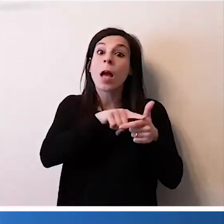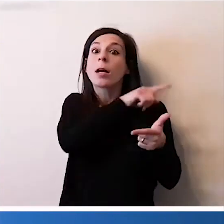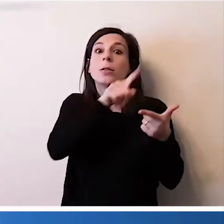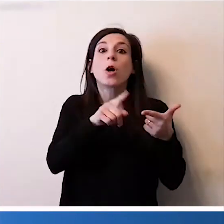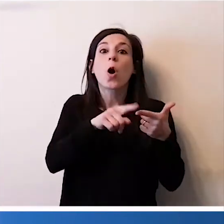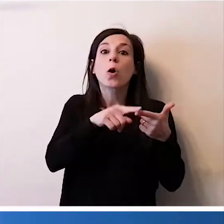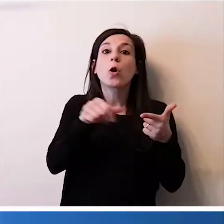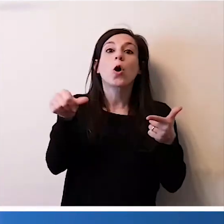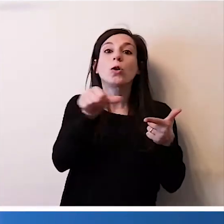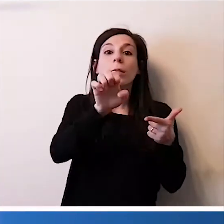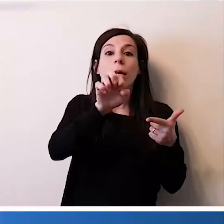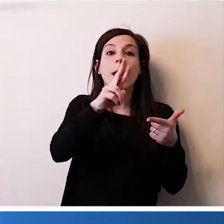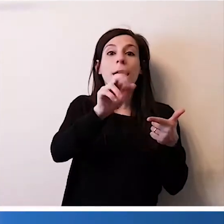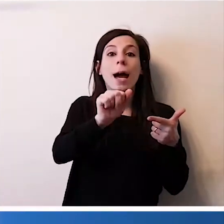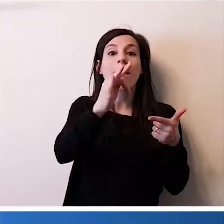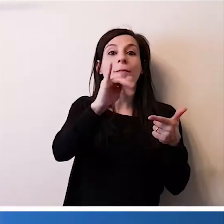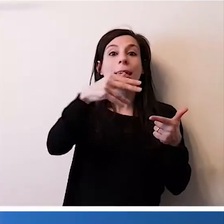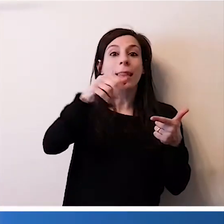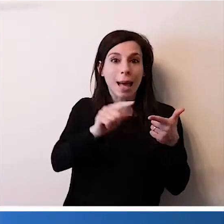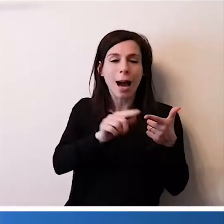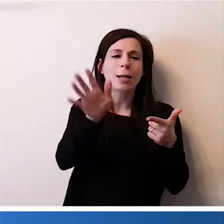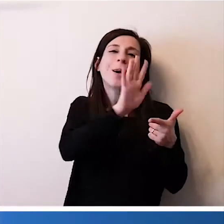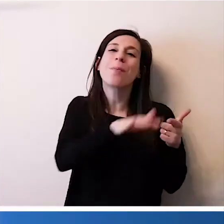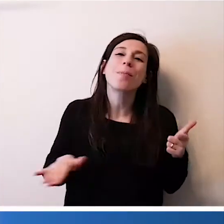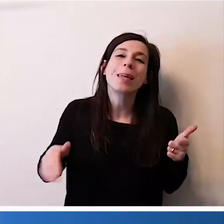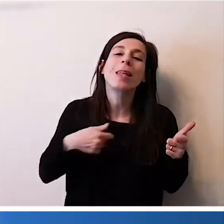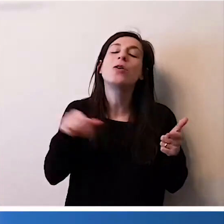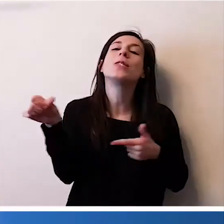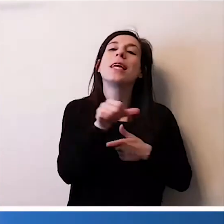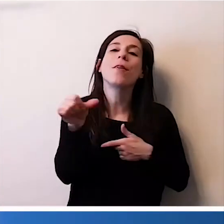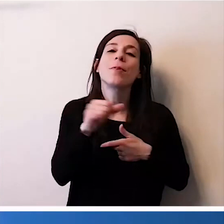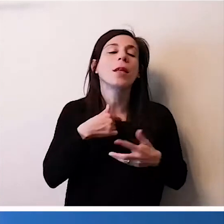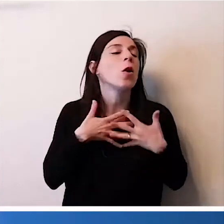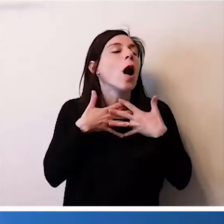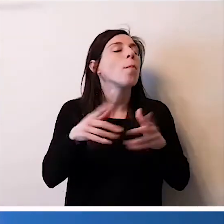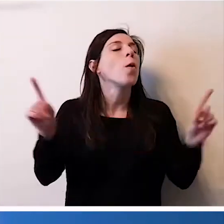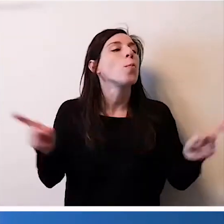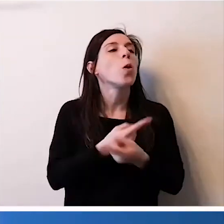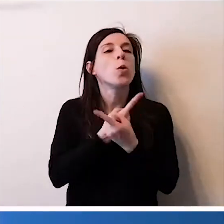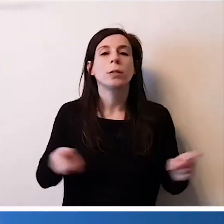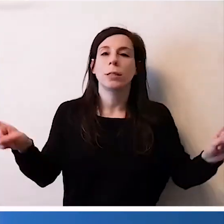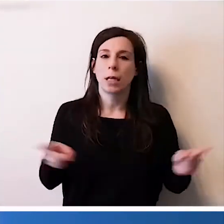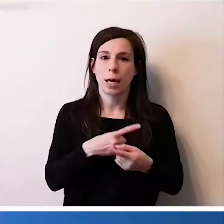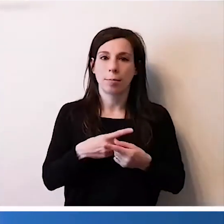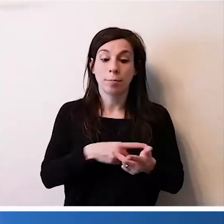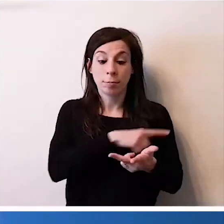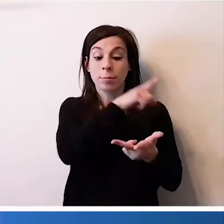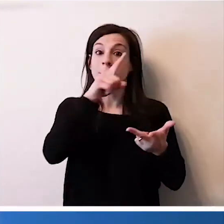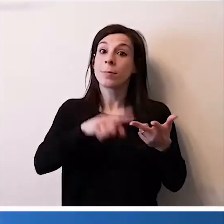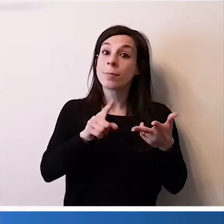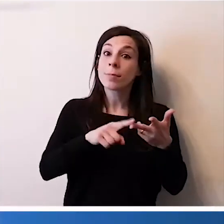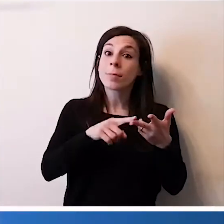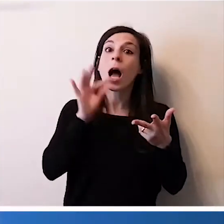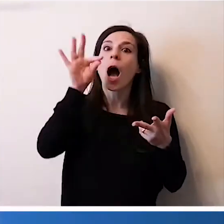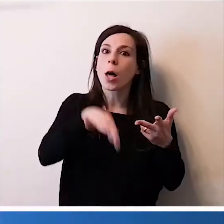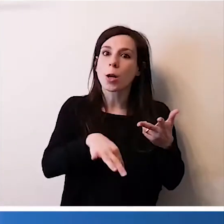Serafina. Ciao bambini, sono Serafina, a me piace tanto la musica. E infine